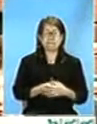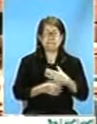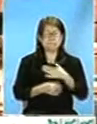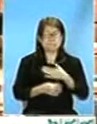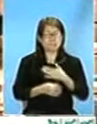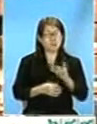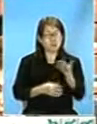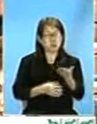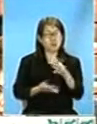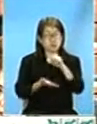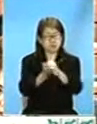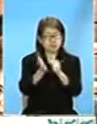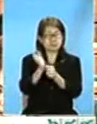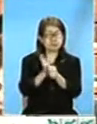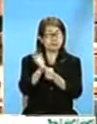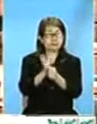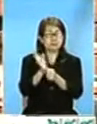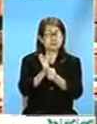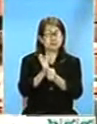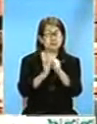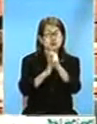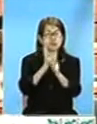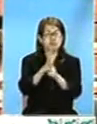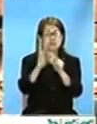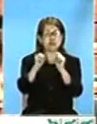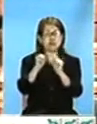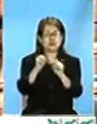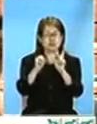นคำแปรยติไว้ในมาตรา3นี้ครับ